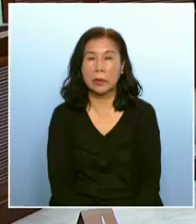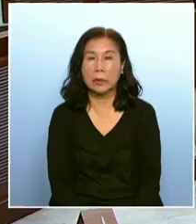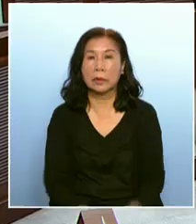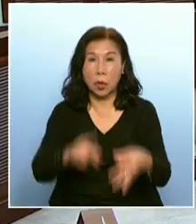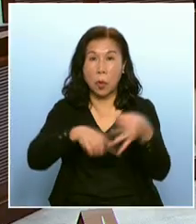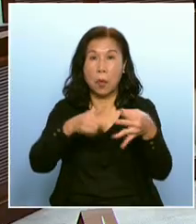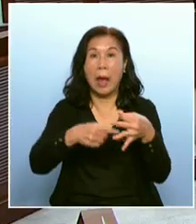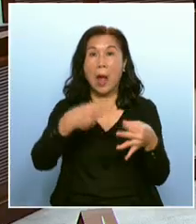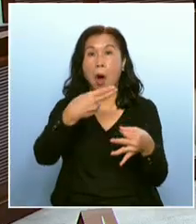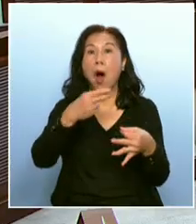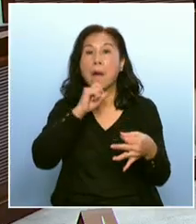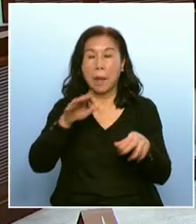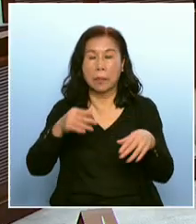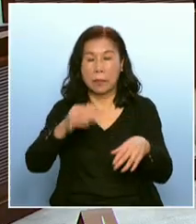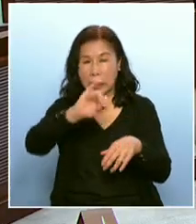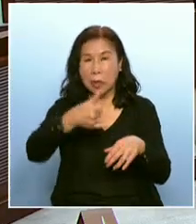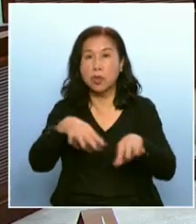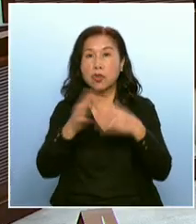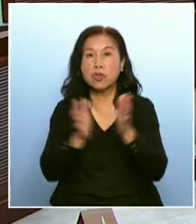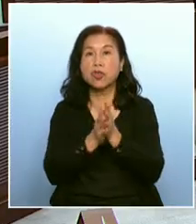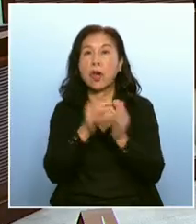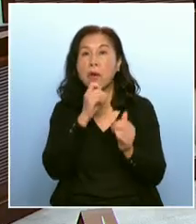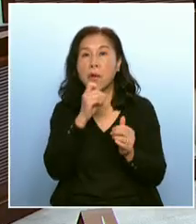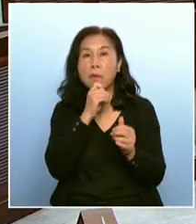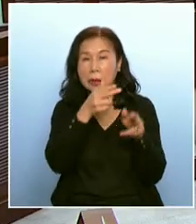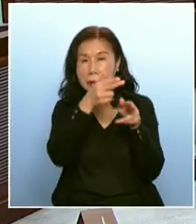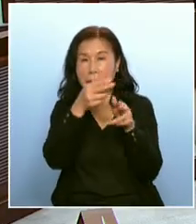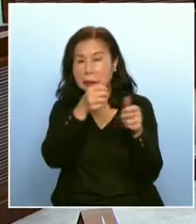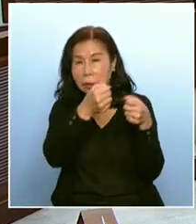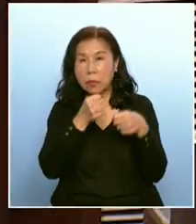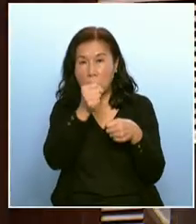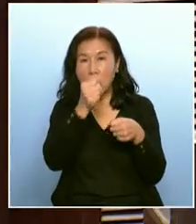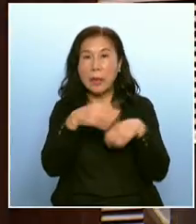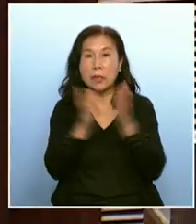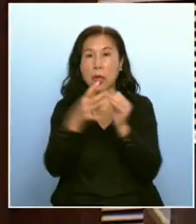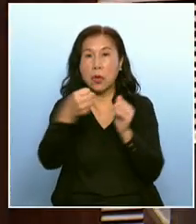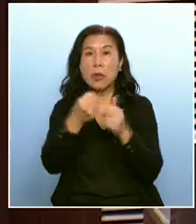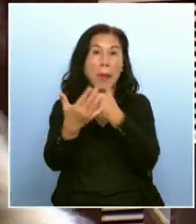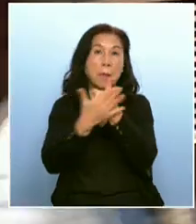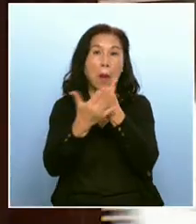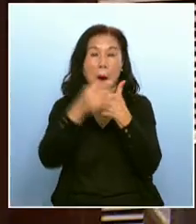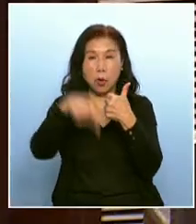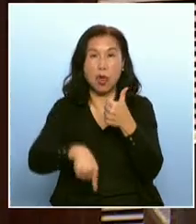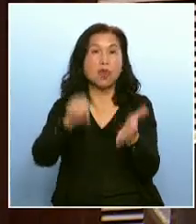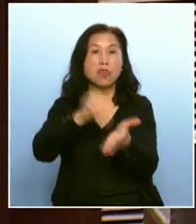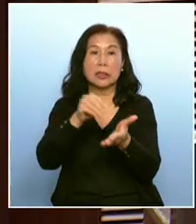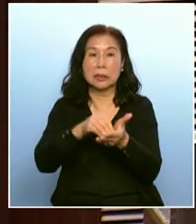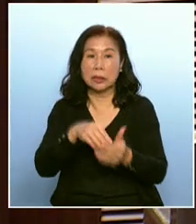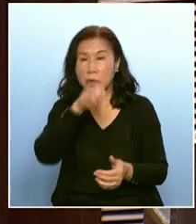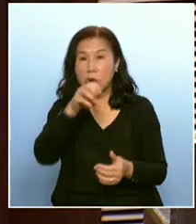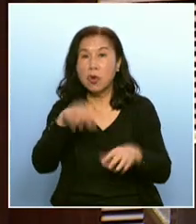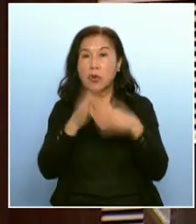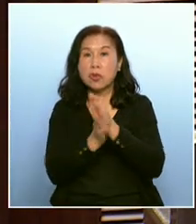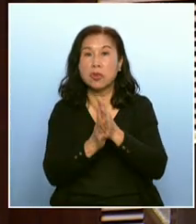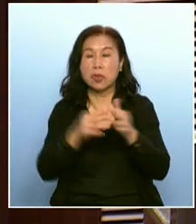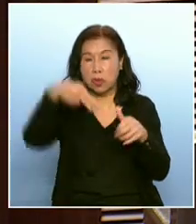Holly， 麻煩你過嚟，係唔該，因為我哋傳媒部嘅主管，要佢哋就係幫手咧，係離場。我想問，所